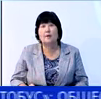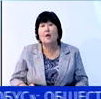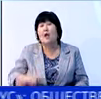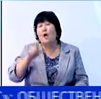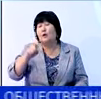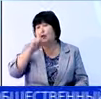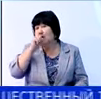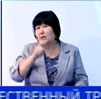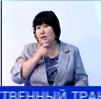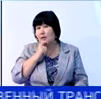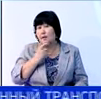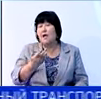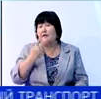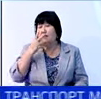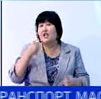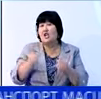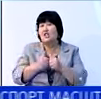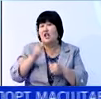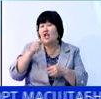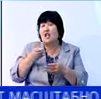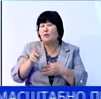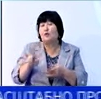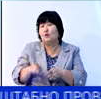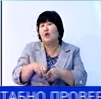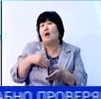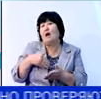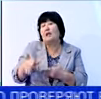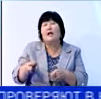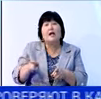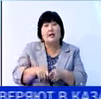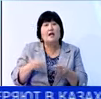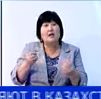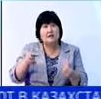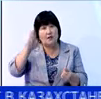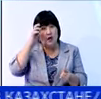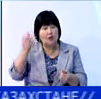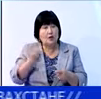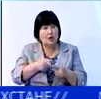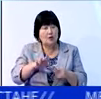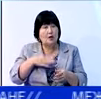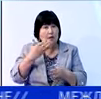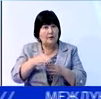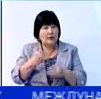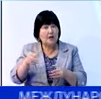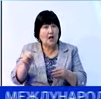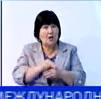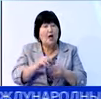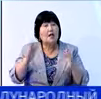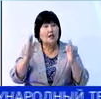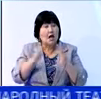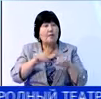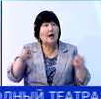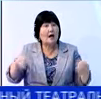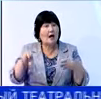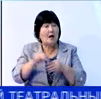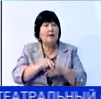Люди неправильно понимают, видят, что сосед не платит и тоже отказываются. Но это ведь средства государства, которые были выделены на ремонт. Дома были